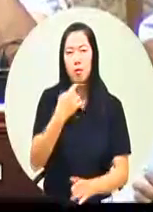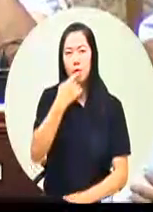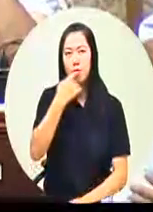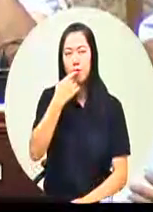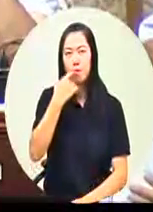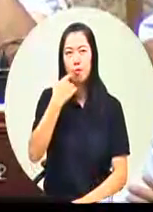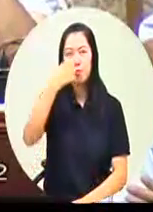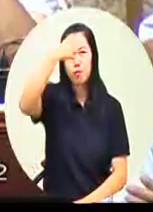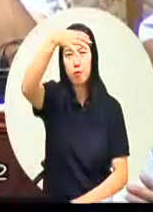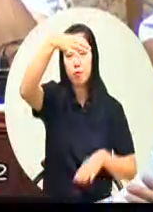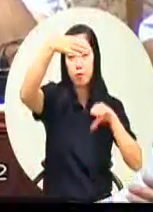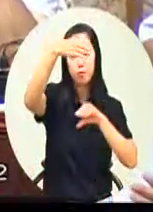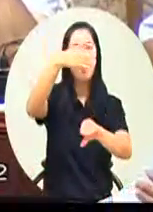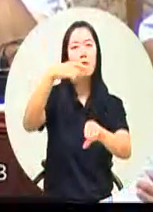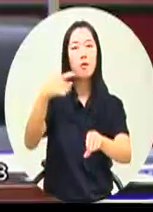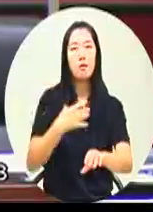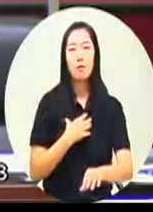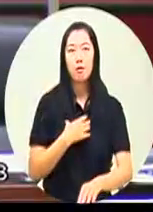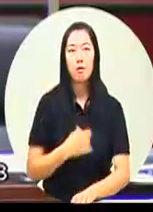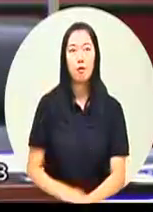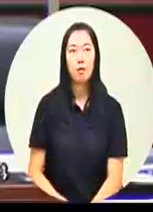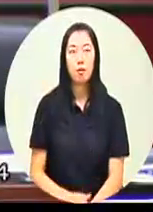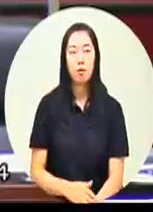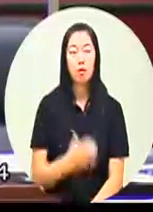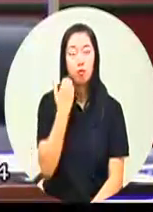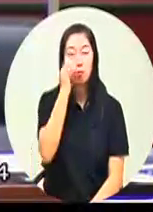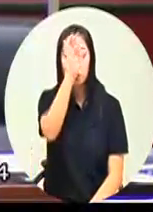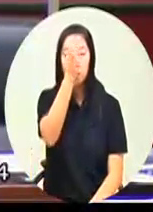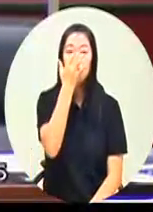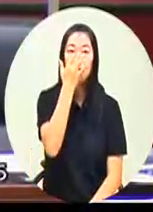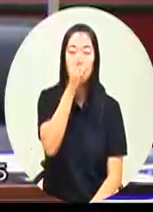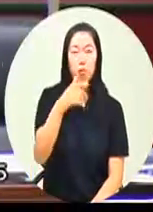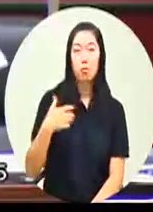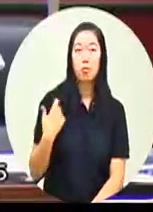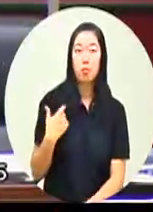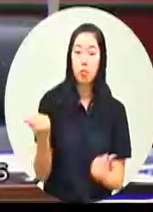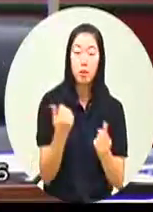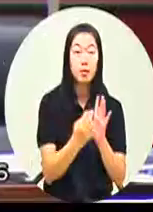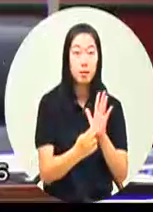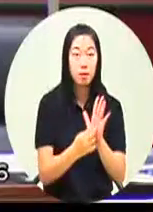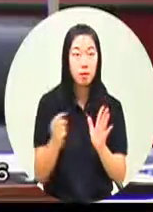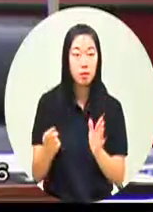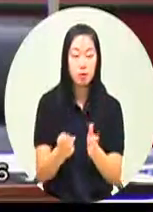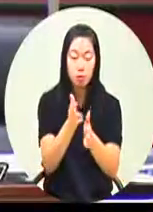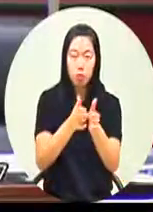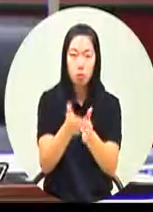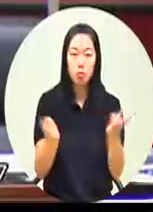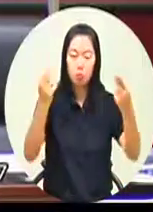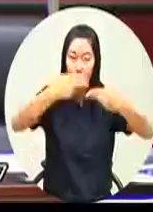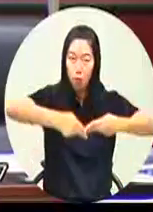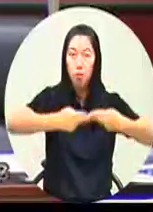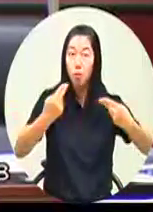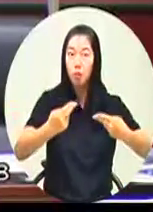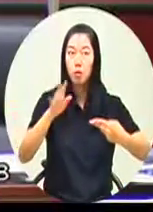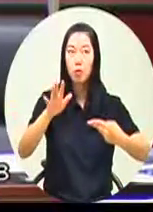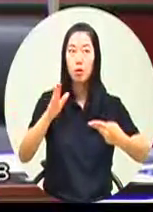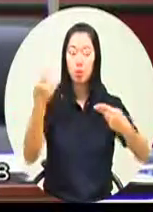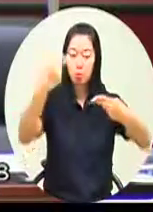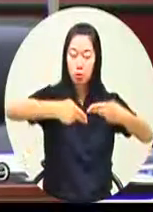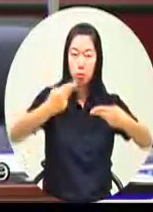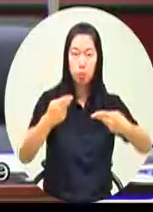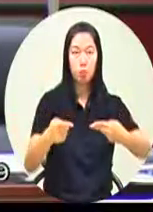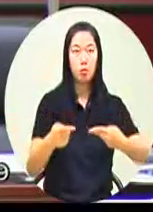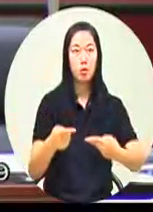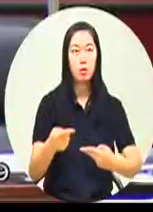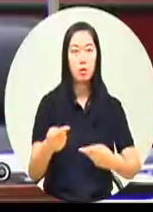就有风险存在。 啊，如果看不懂也不了解，比如说火车有栅栏啊，甚至用围墙啊，哈，哦，他根